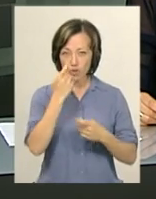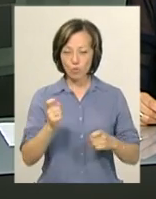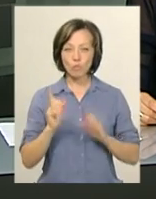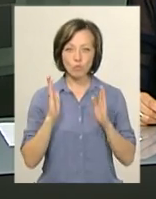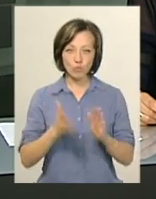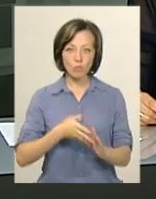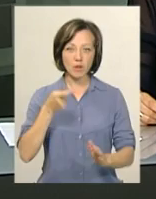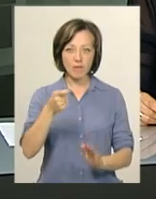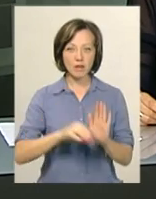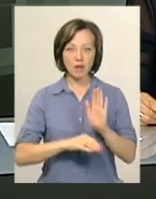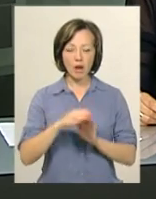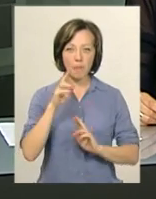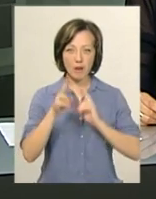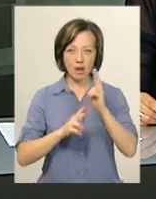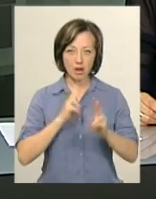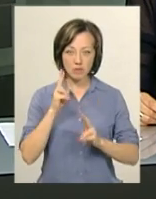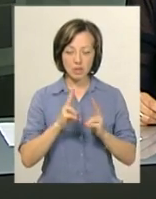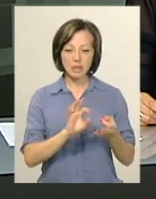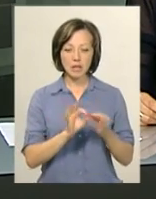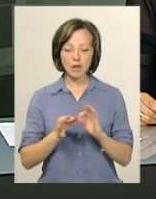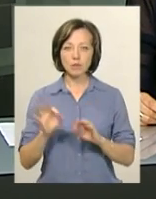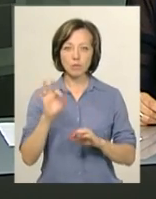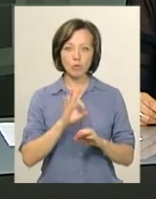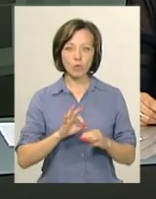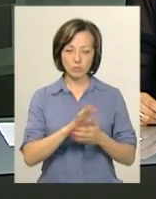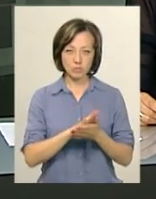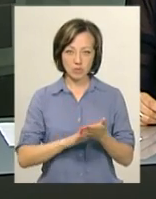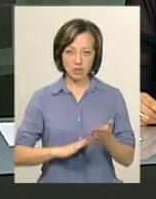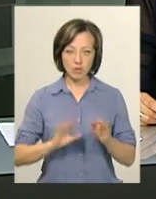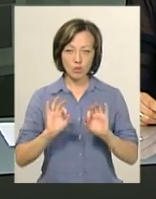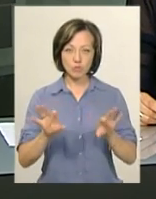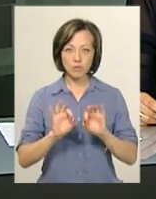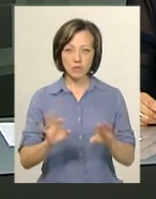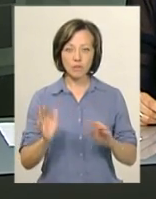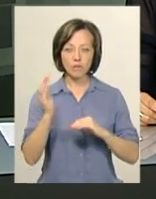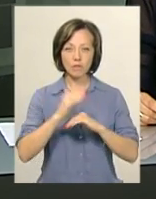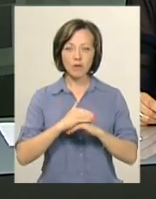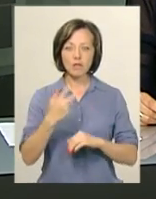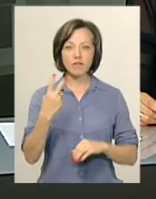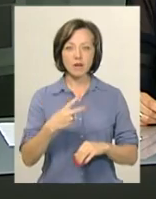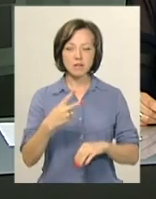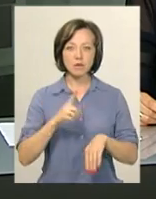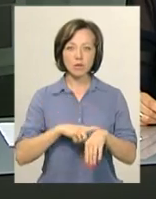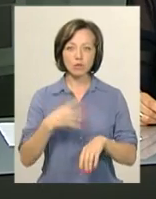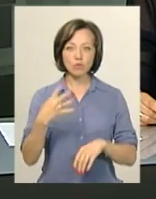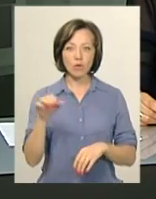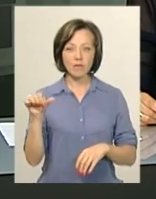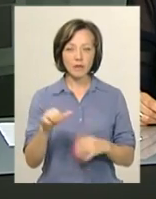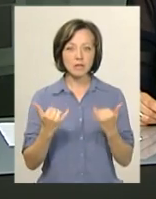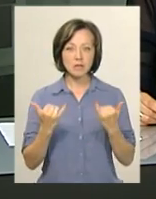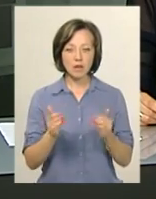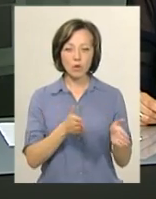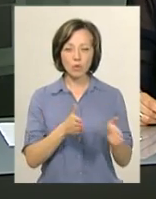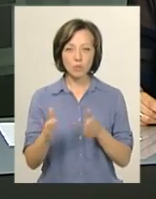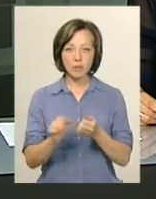буде подавати апеляцію. Детальніше про засідання моя колега Надія Драганчук розповість у випуску новин о 20:40. Наразі вона